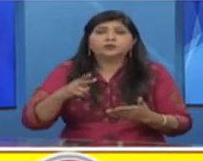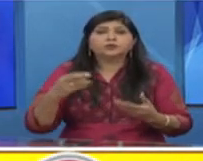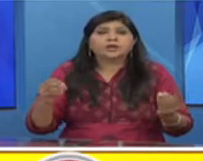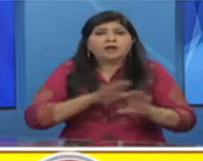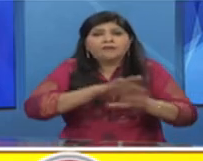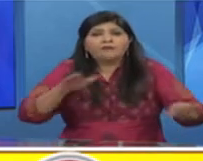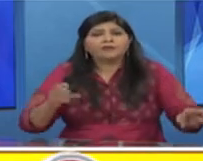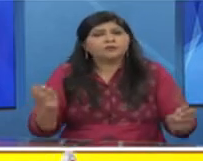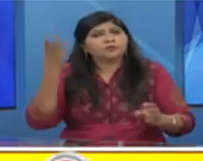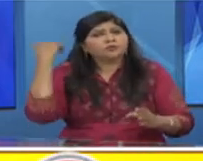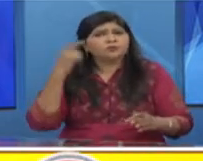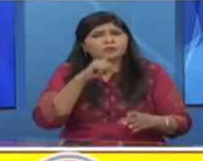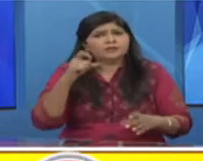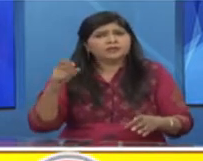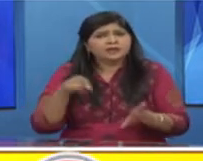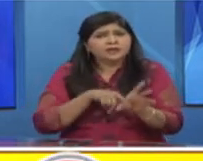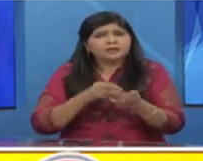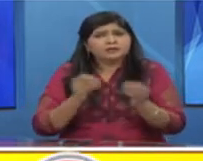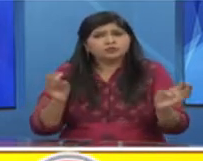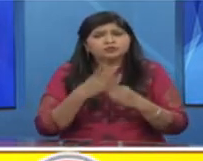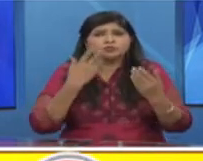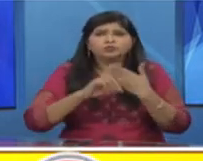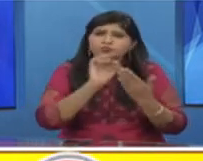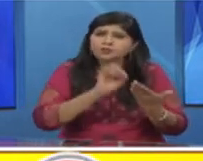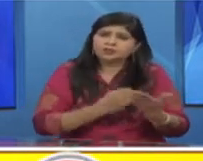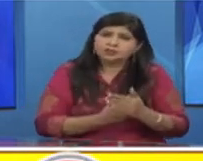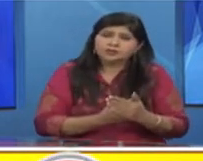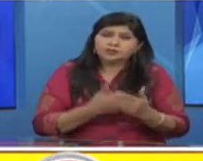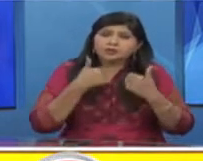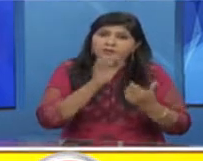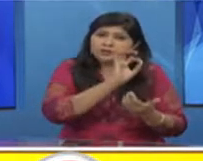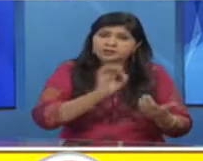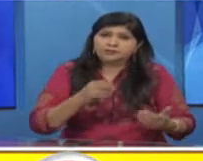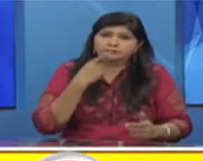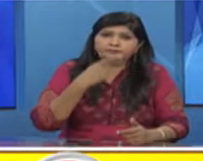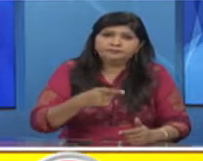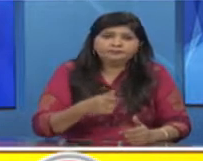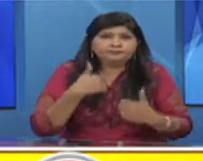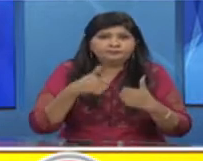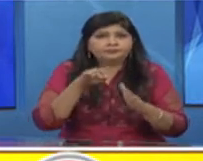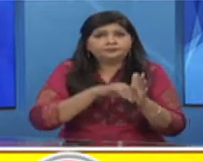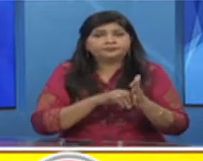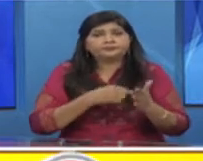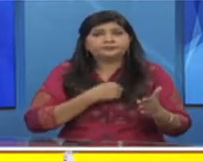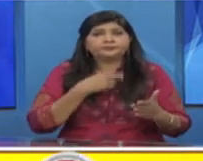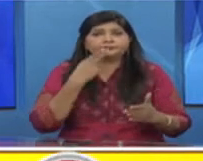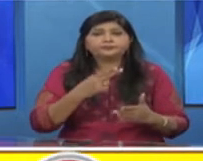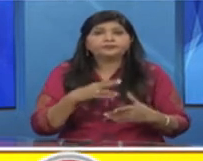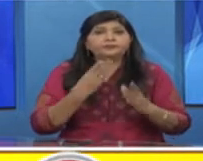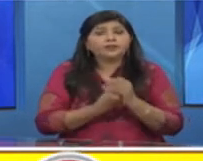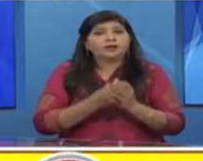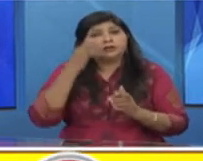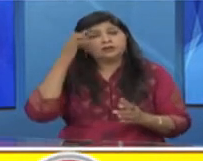फाउंडेशन 17वीं शताब्दी में ही रच दिया गया था। कितने बढ़िया शब्द, कितने बढ़िया भाव और कितने